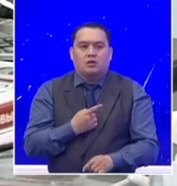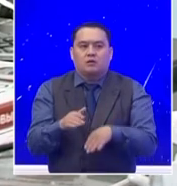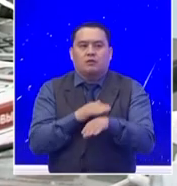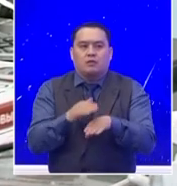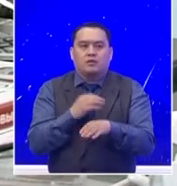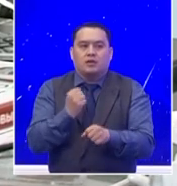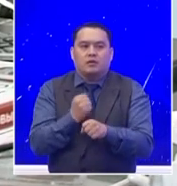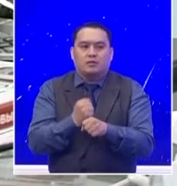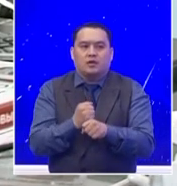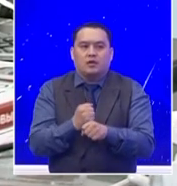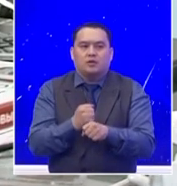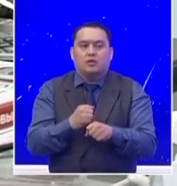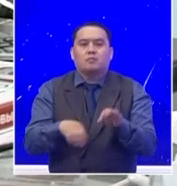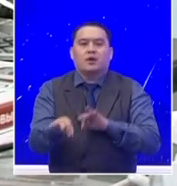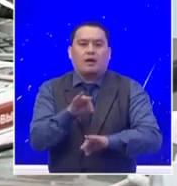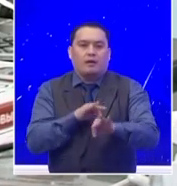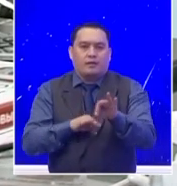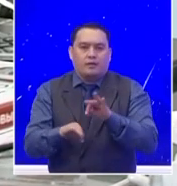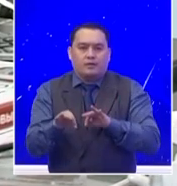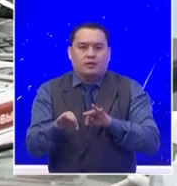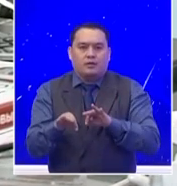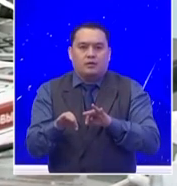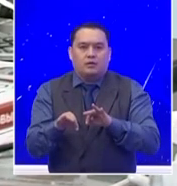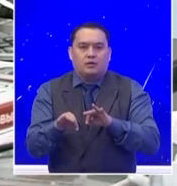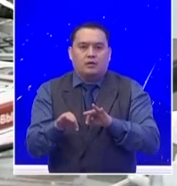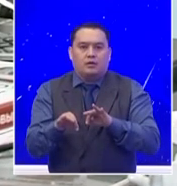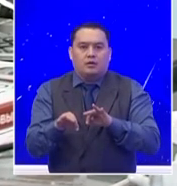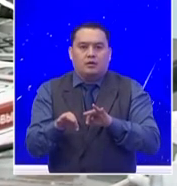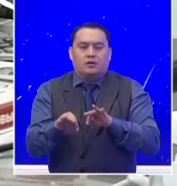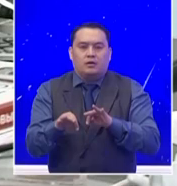своими руками» назывался проект, она, можно